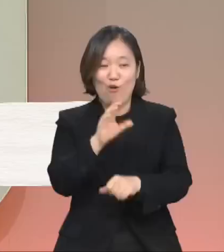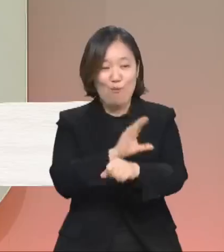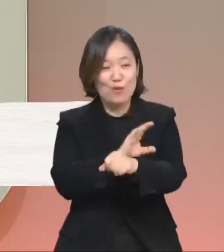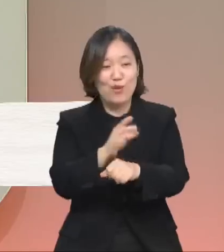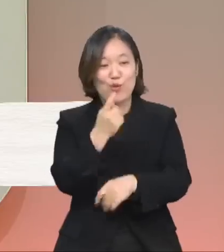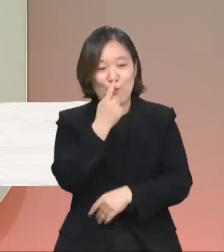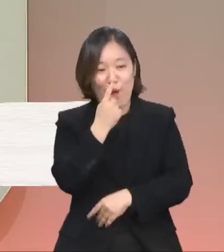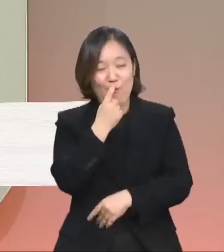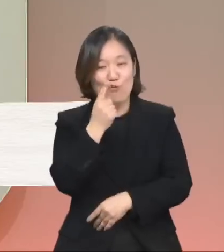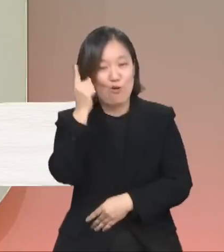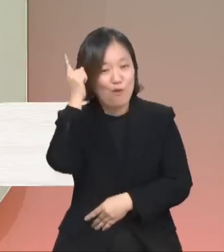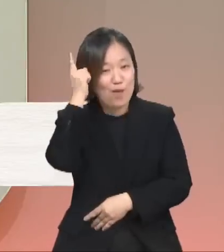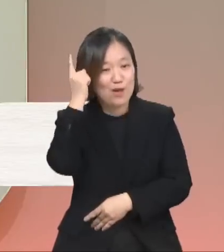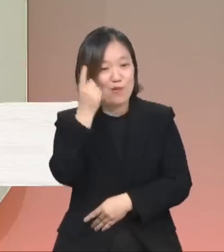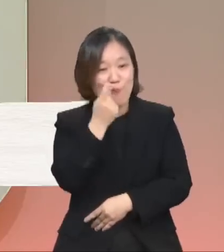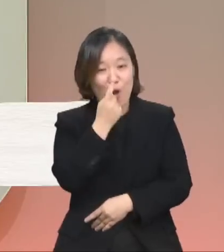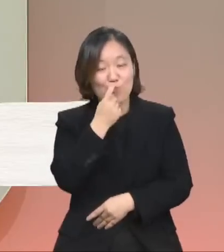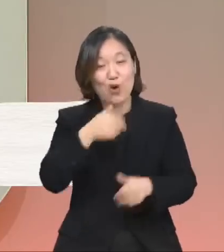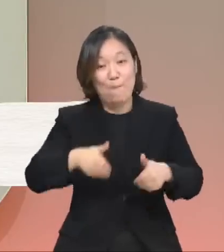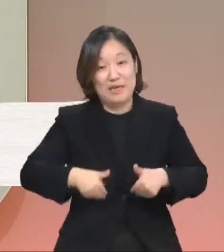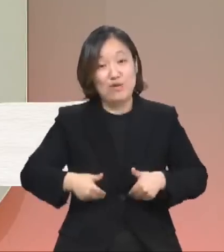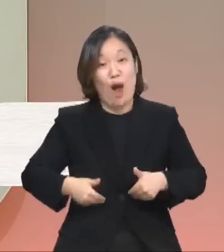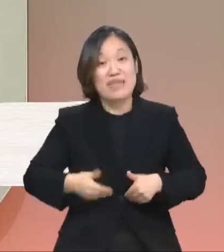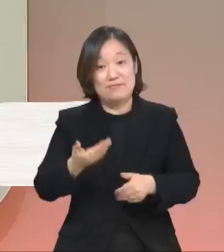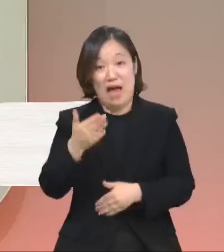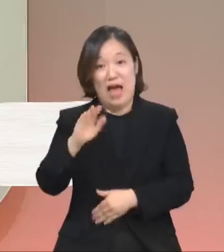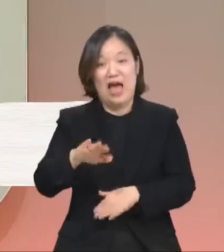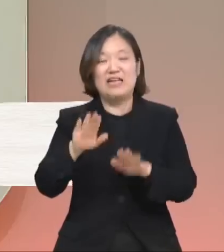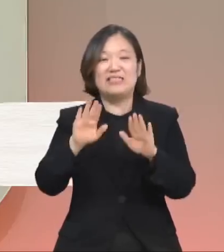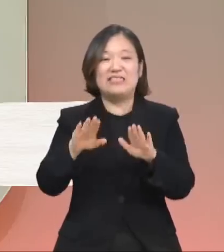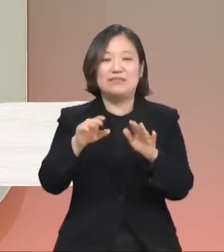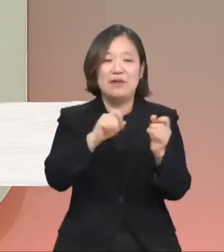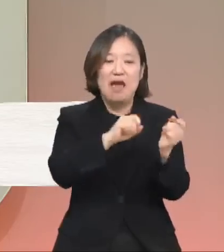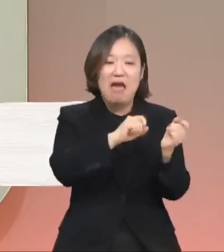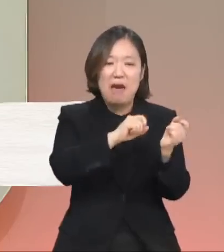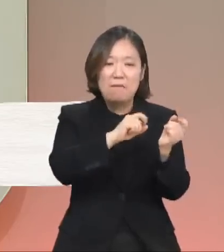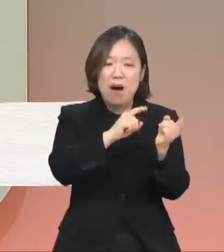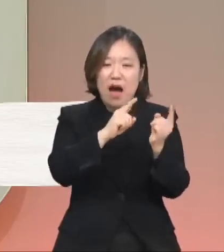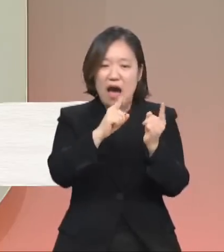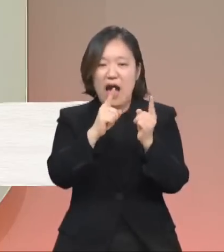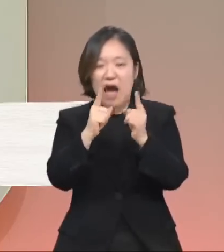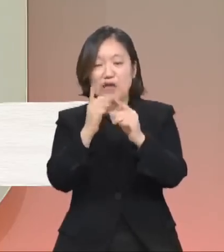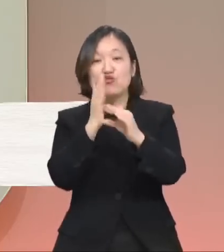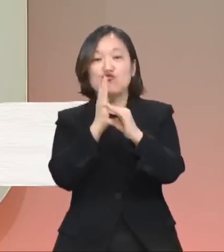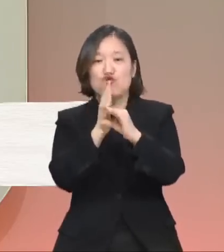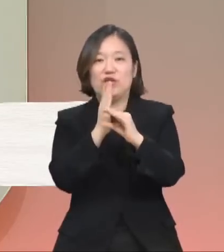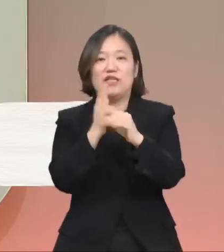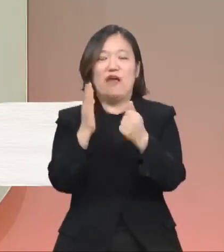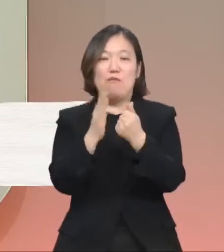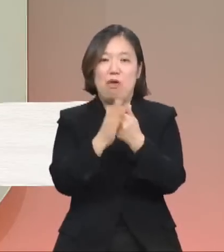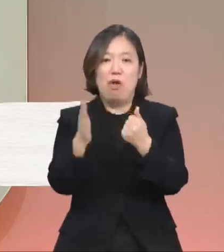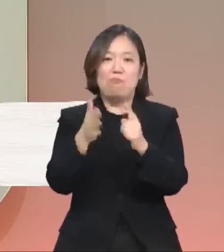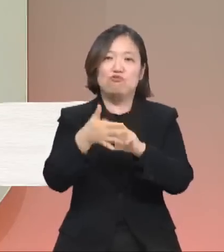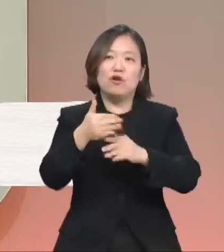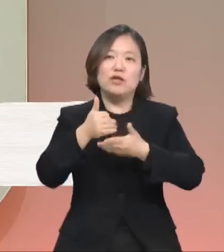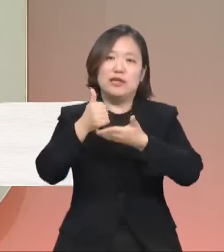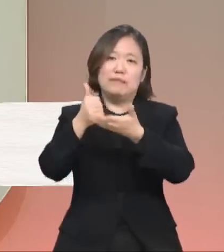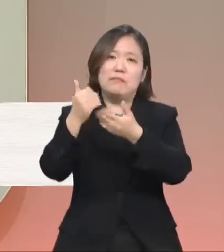저는 정말 부처님의 원력이 어마어마하다는 것을 체험했습니다